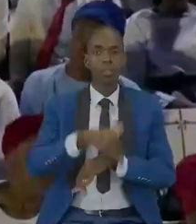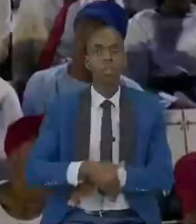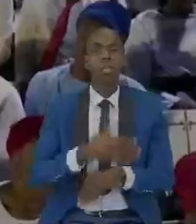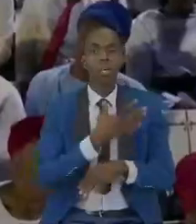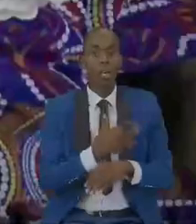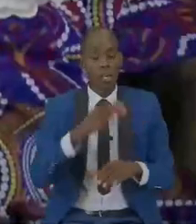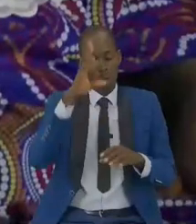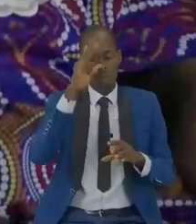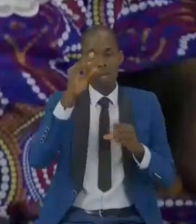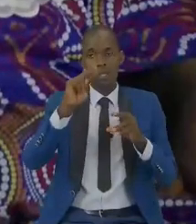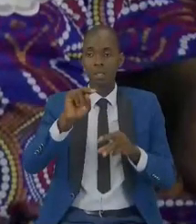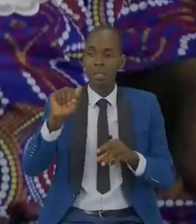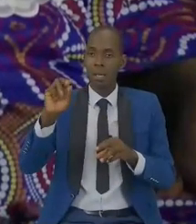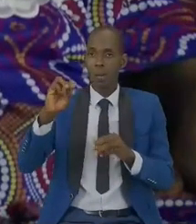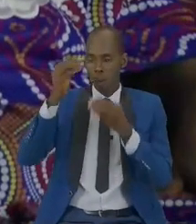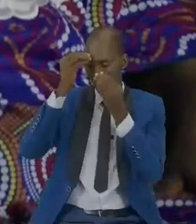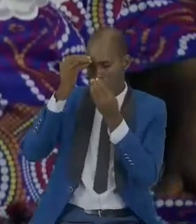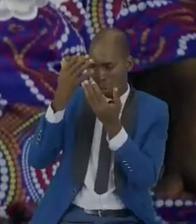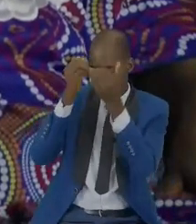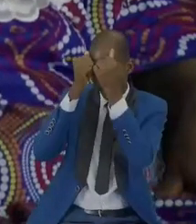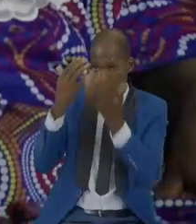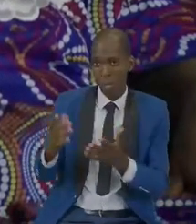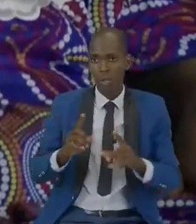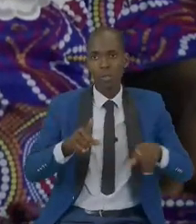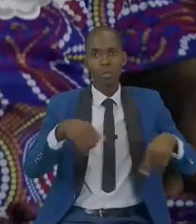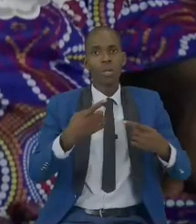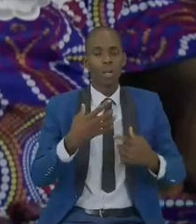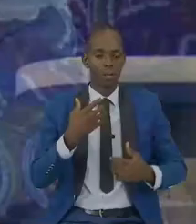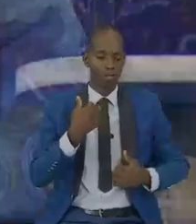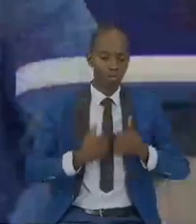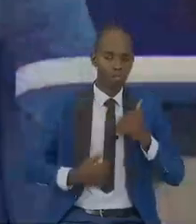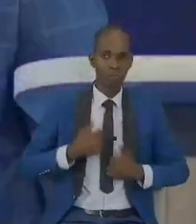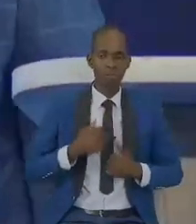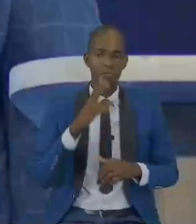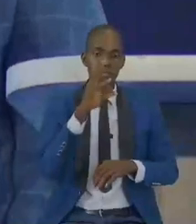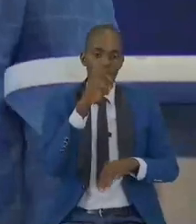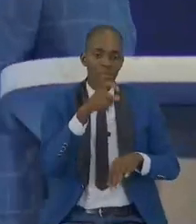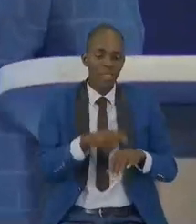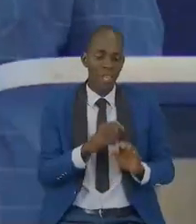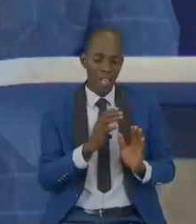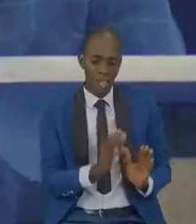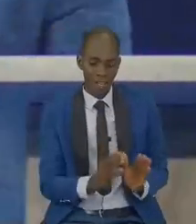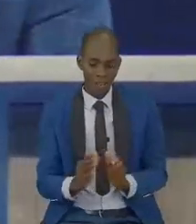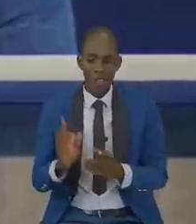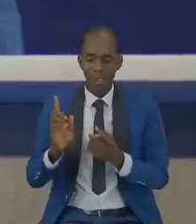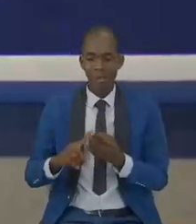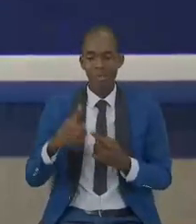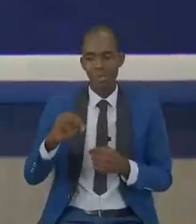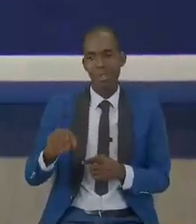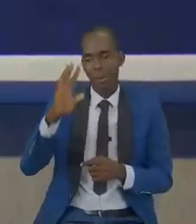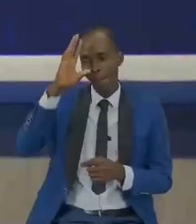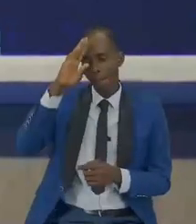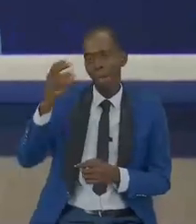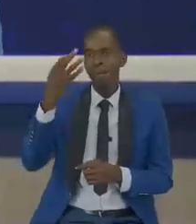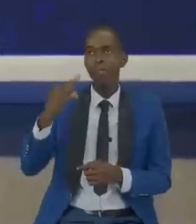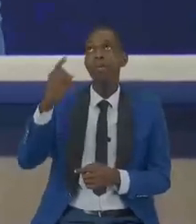ce soir. Et au fait, il est allé et il descendit alors et il se plongea cette fois